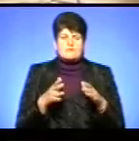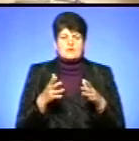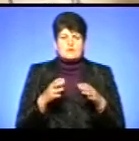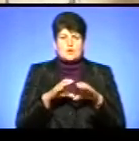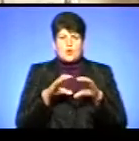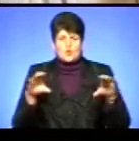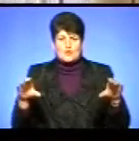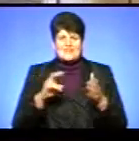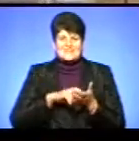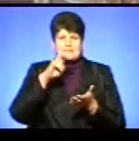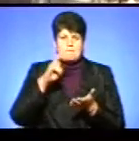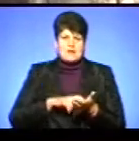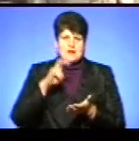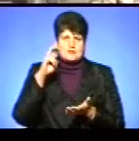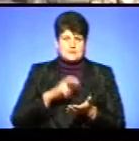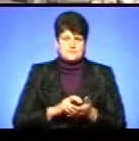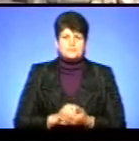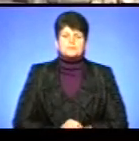та стрибках.